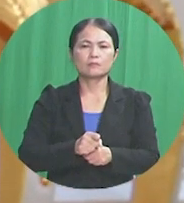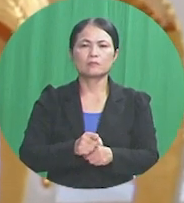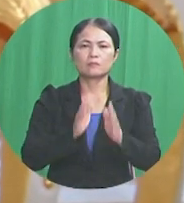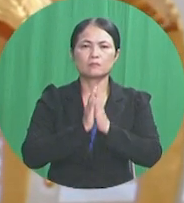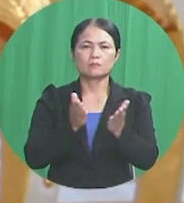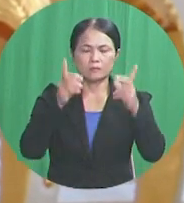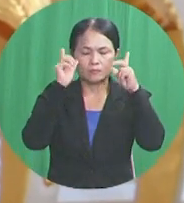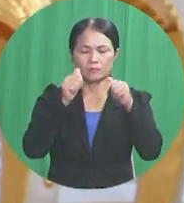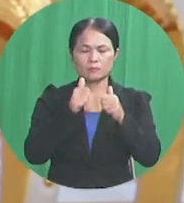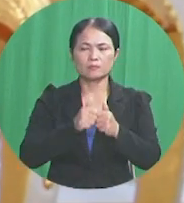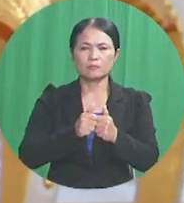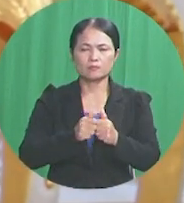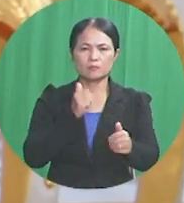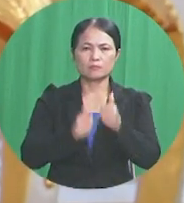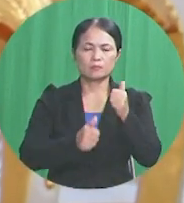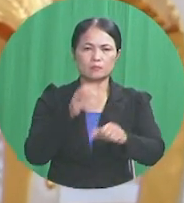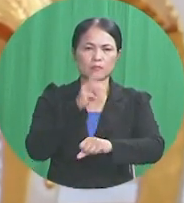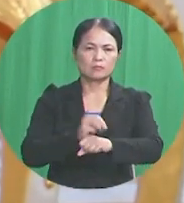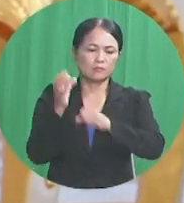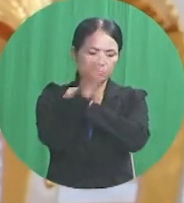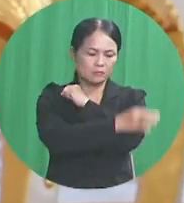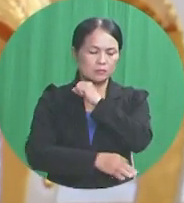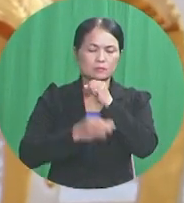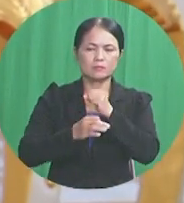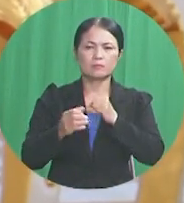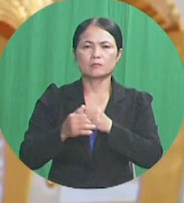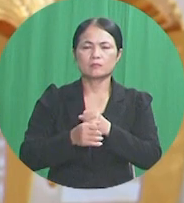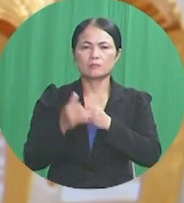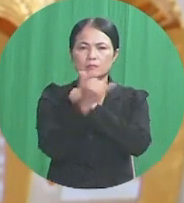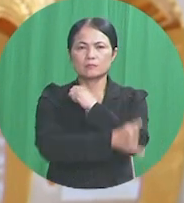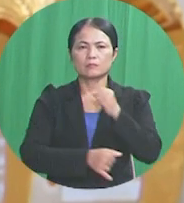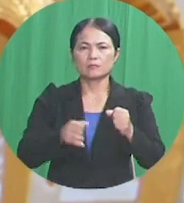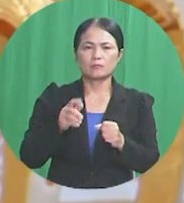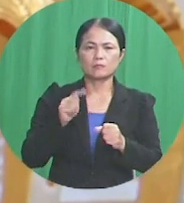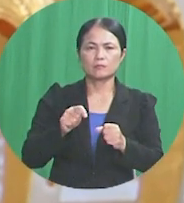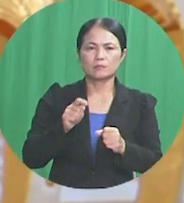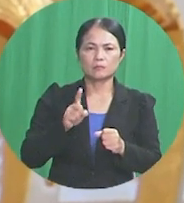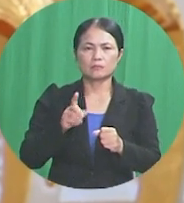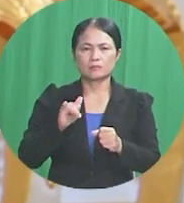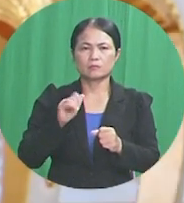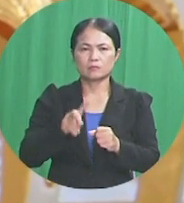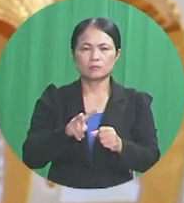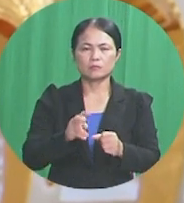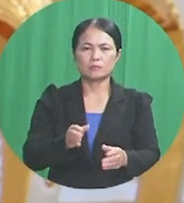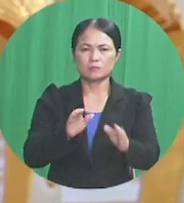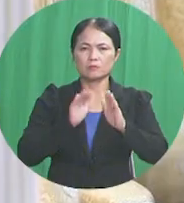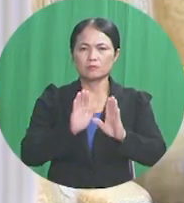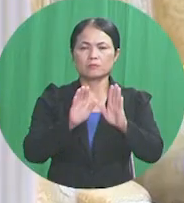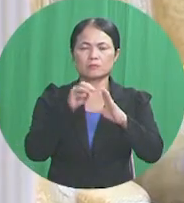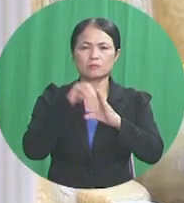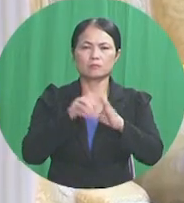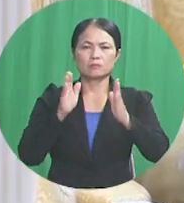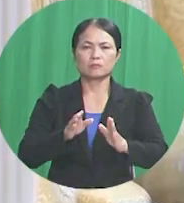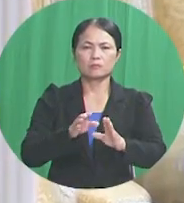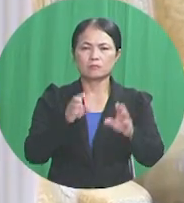มอ้อยไอจอดอมดัลจีรับมันตรัยกระซุ่มกาบอร์เตในประเทศมาดิวพองช่วยจมรุ่นแนววิเนยกปินัดเมลสักการ